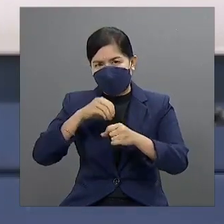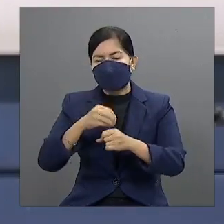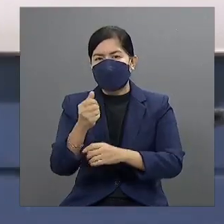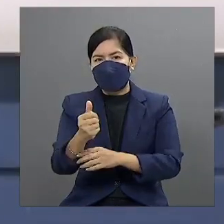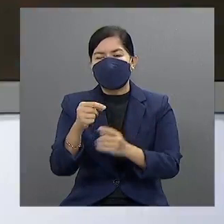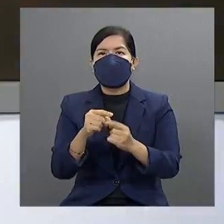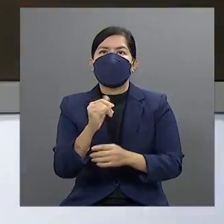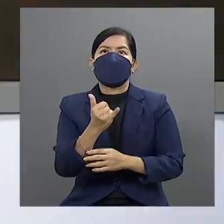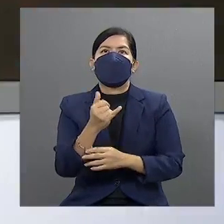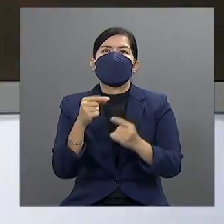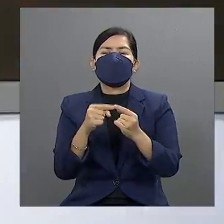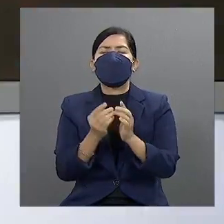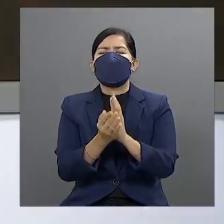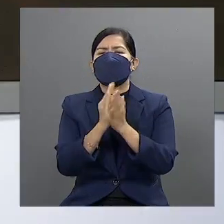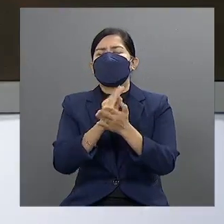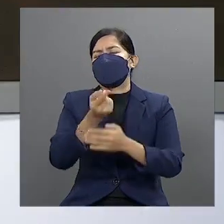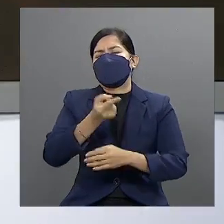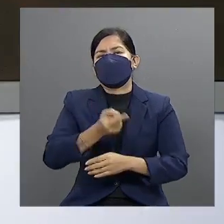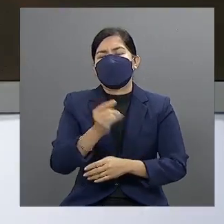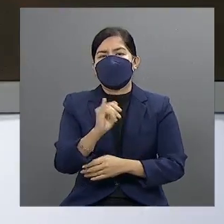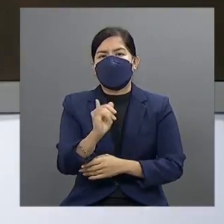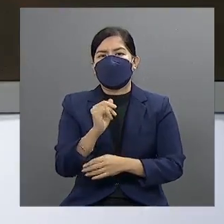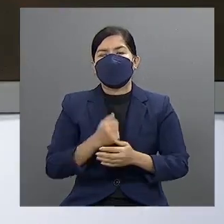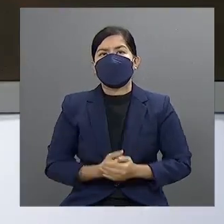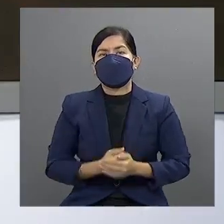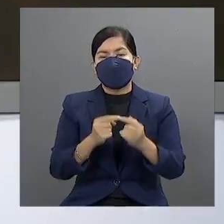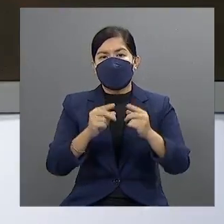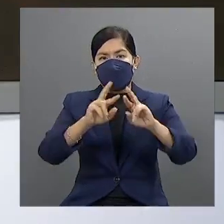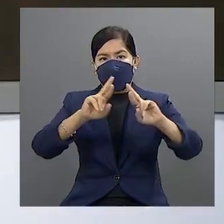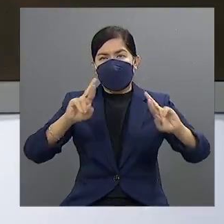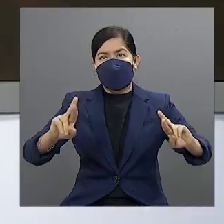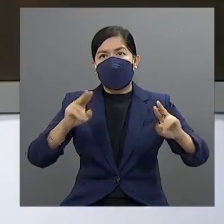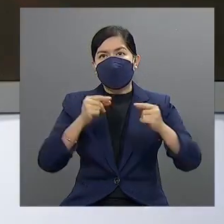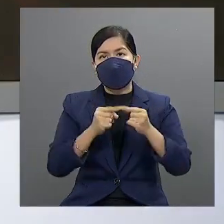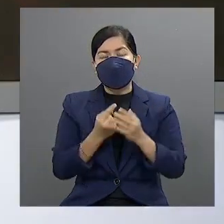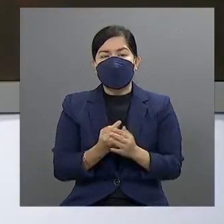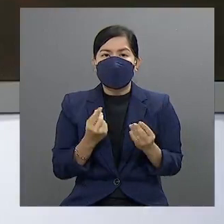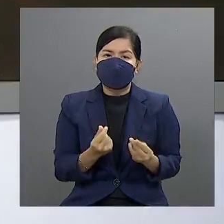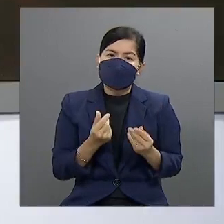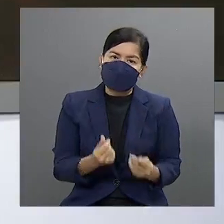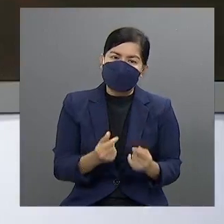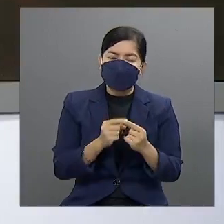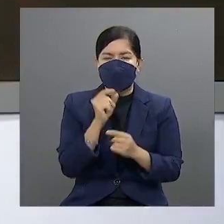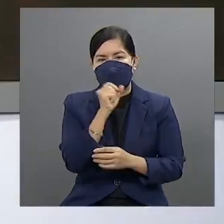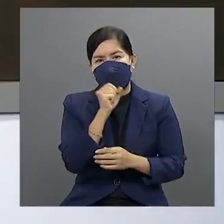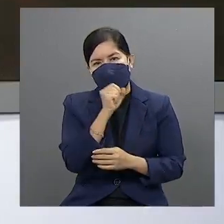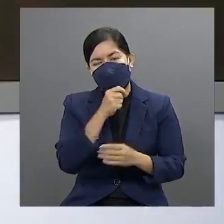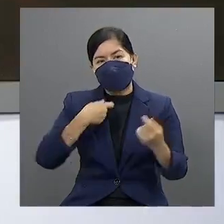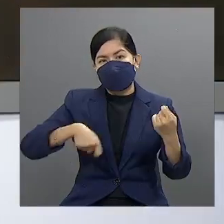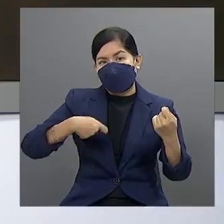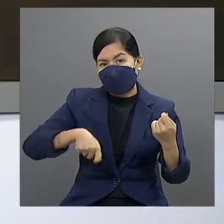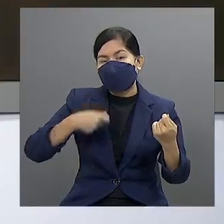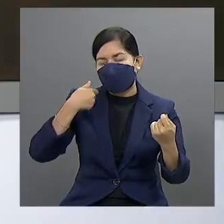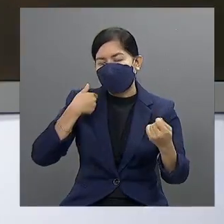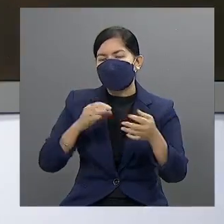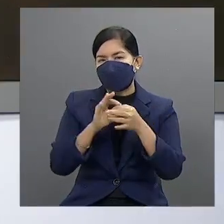คัก สถานบันเทิงผับบาร์คาราโอเกะนะคะก็มีความเชื่อมโยงกับอุตสาหกรรมเครื่องดื่มแอลกอฮอล์โดยตรงค่ะสมา